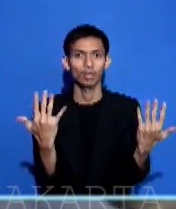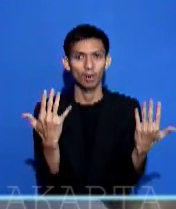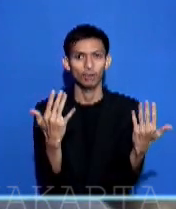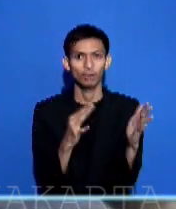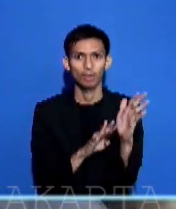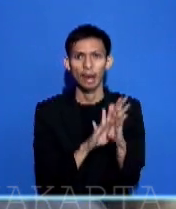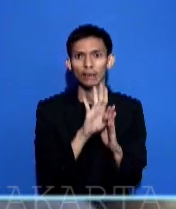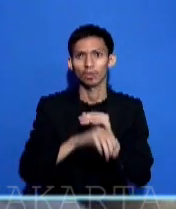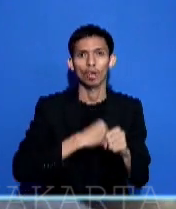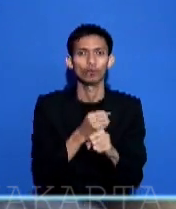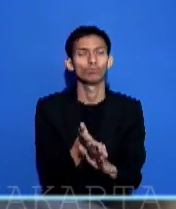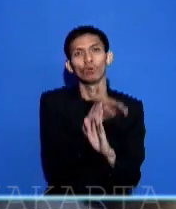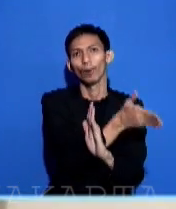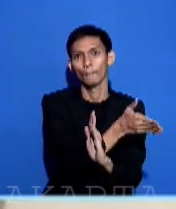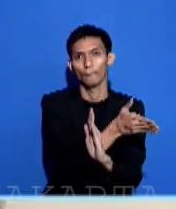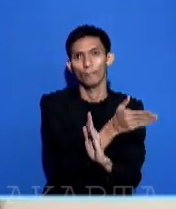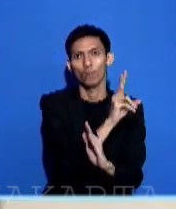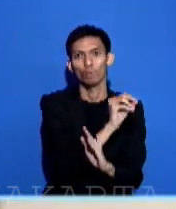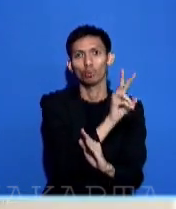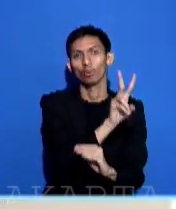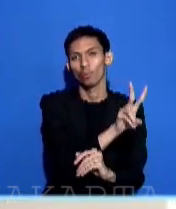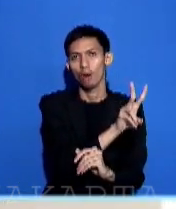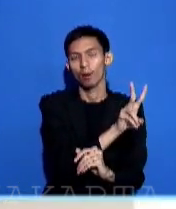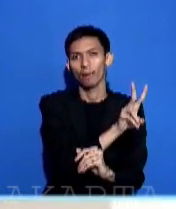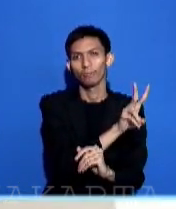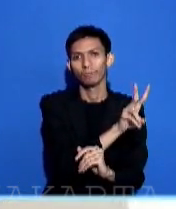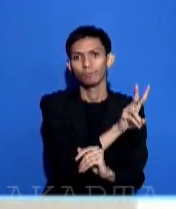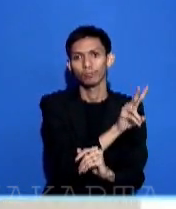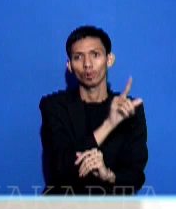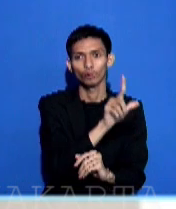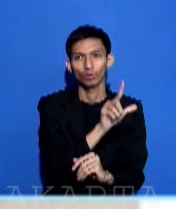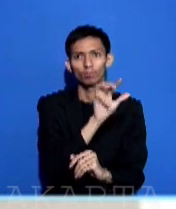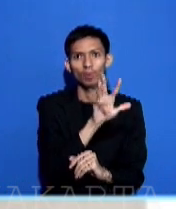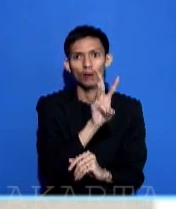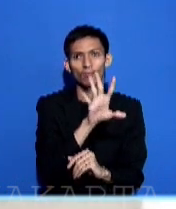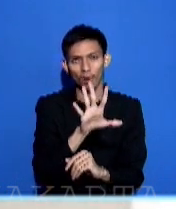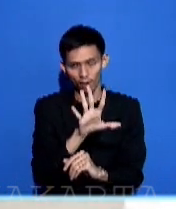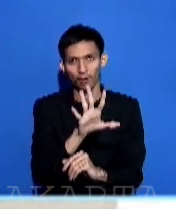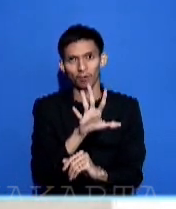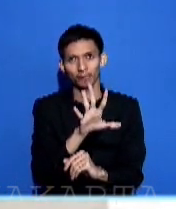jika dibandingkan tahun 2022 yang hanya sebanyak 735 kasus.